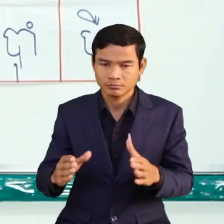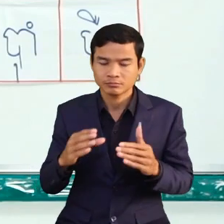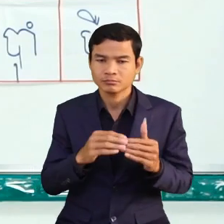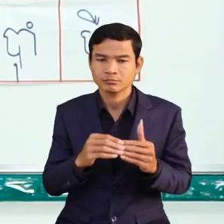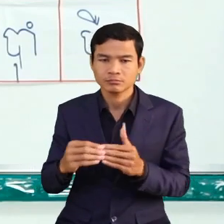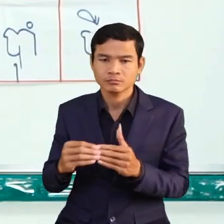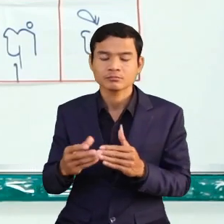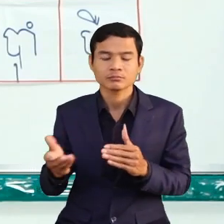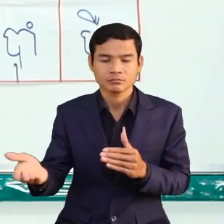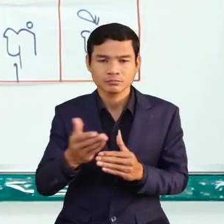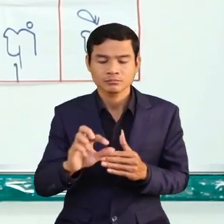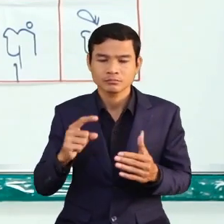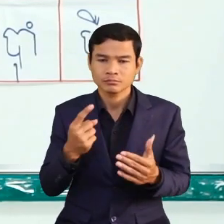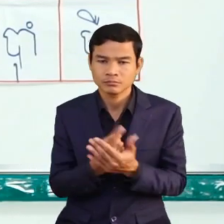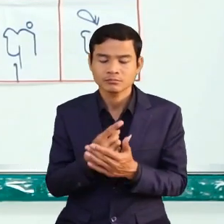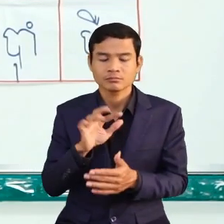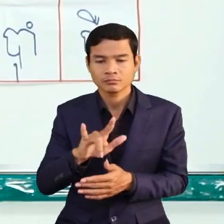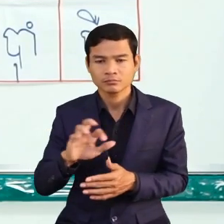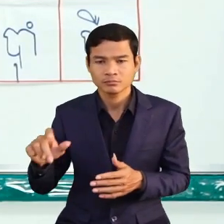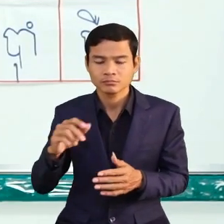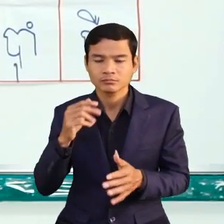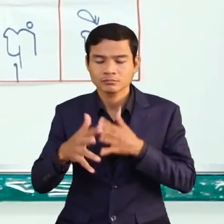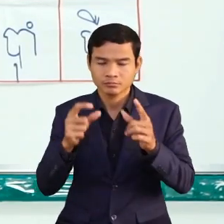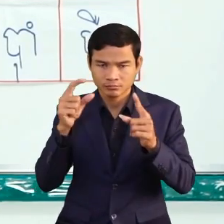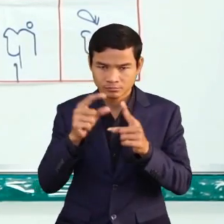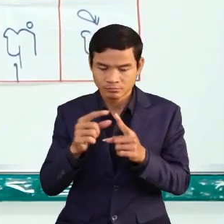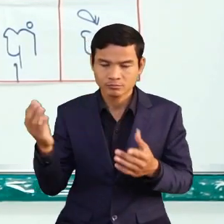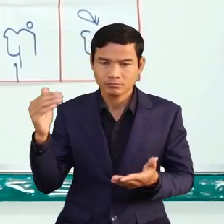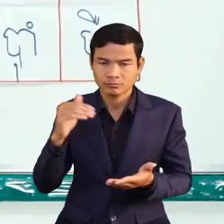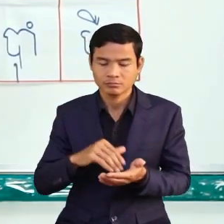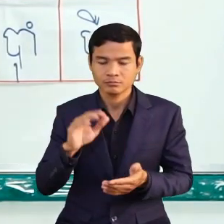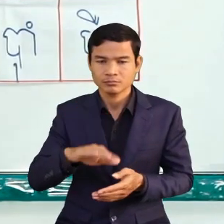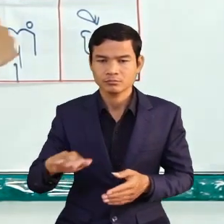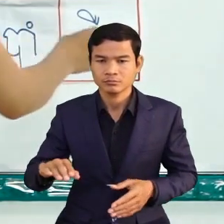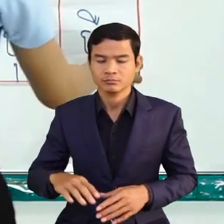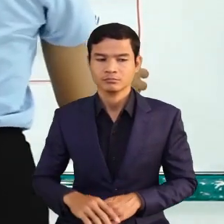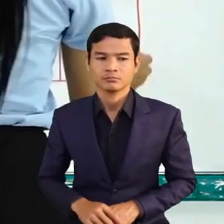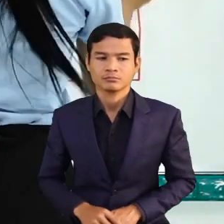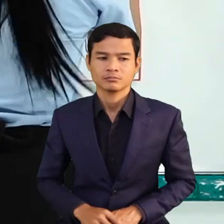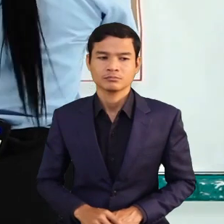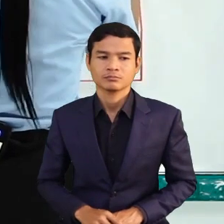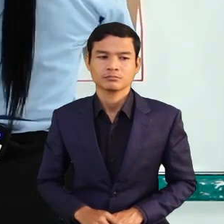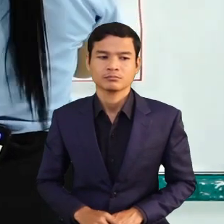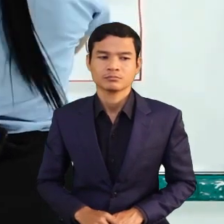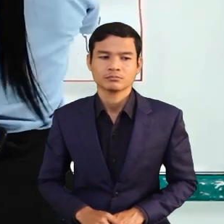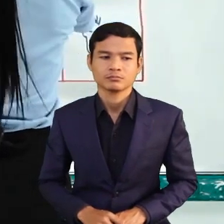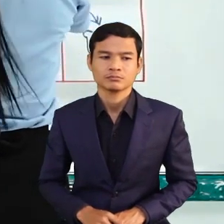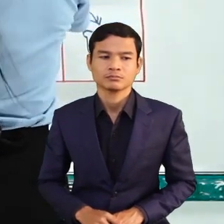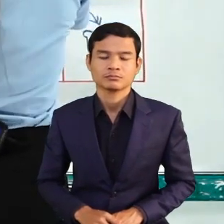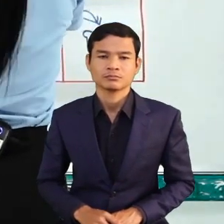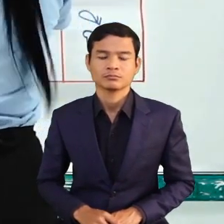កូនៗទាំងអស់គ្នាទៅចូលរួមផ្សំប្រកបអាមពាក្យវិញម្ដង